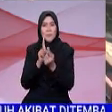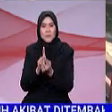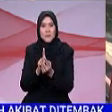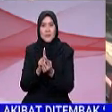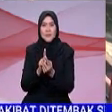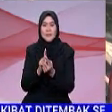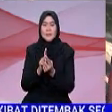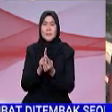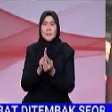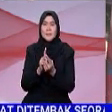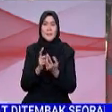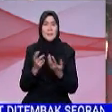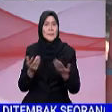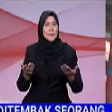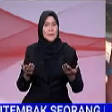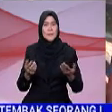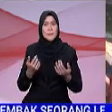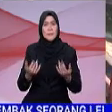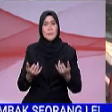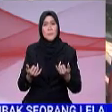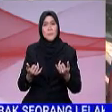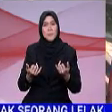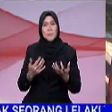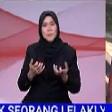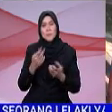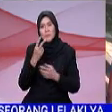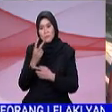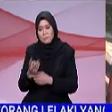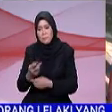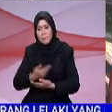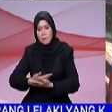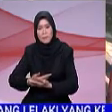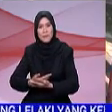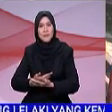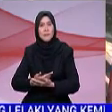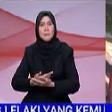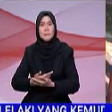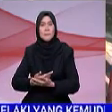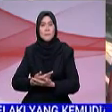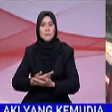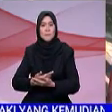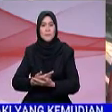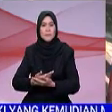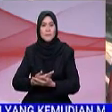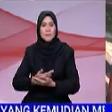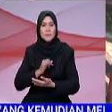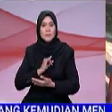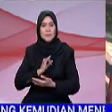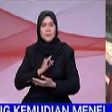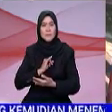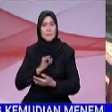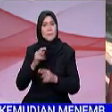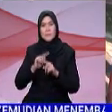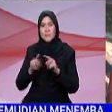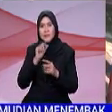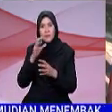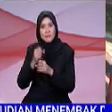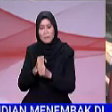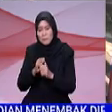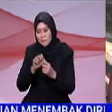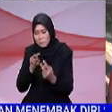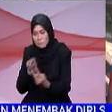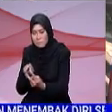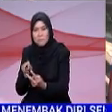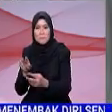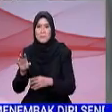Saya redo walaupun. Saya cakap nak jumpa. Ya. Saya redo walaupun ke mana sekalipun anak saya. Alhamdulillah jasad dia kembali kepada saya. Walaupun saya tak dapat dia macam sebelum ni.